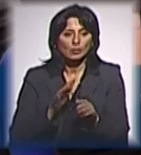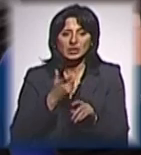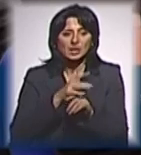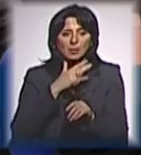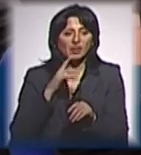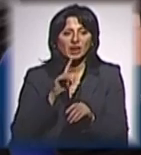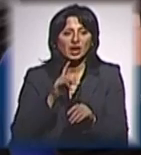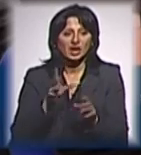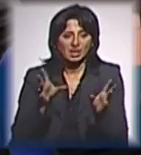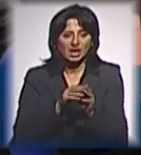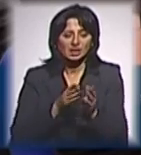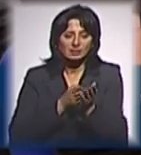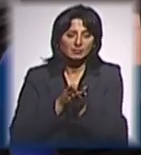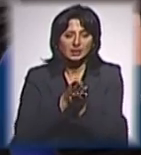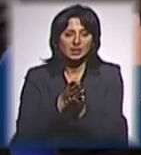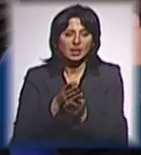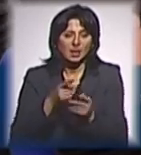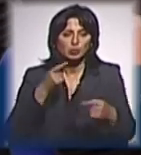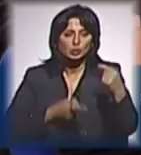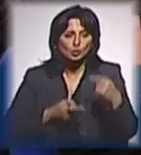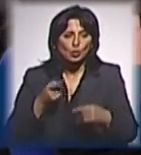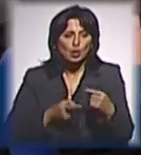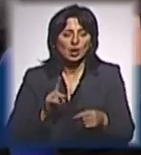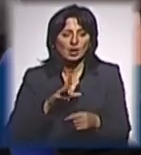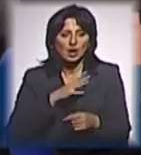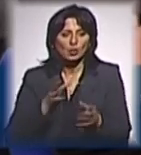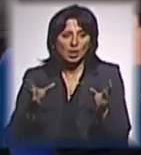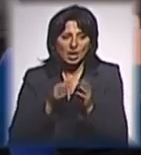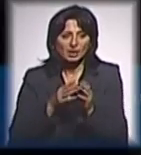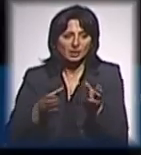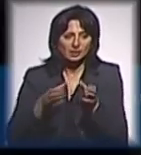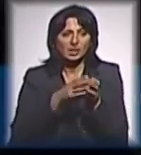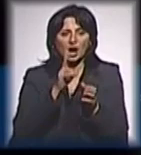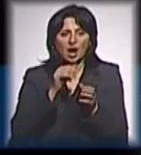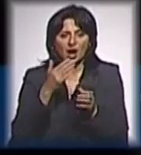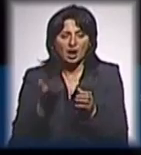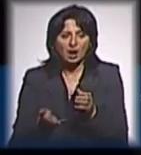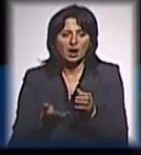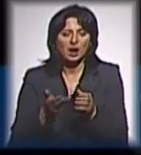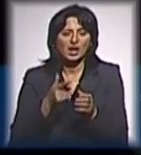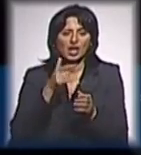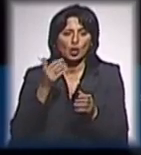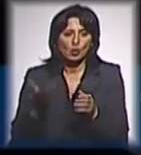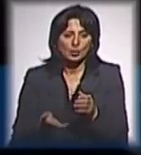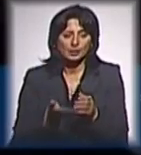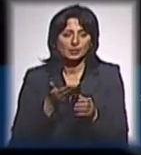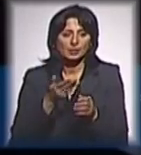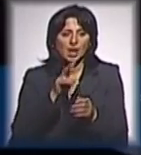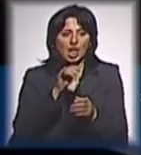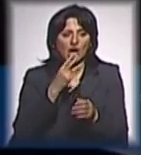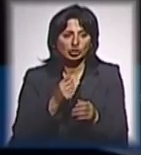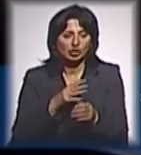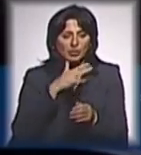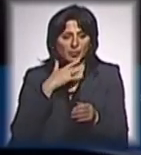ძალიან ბევრი რამე გვაქვს ერთად გამოვლილი იმ ბრძოლაში, რომელშიც ყველანი ერთად ვიყავით, აი კახაც, აგერ გიორგიც, ლაშაც